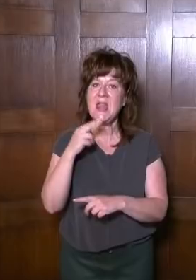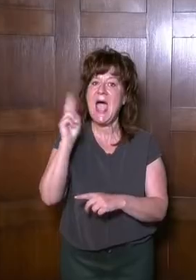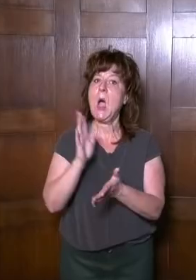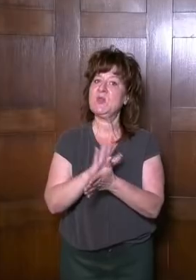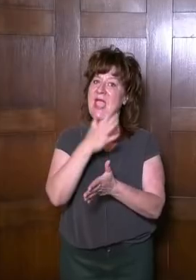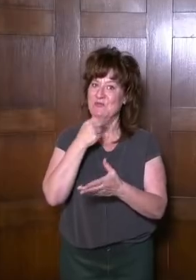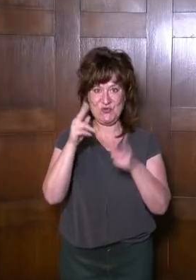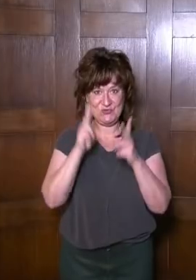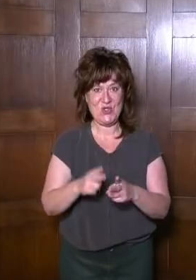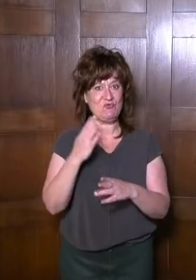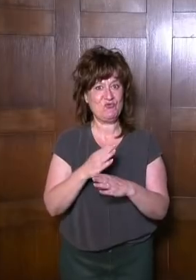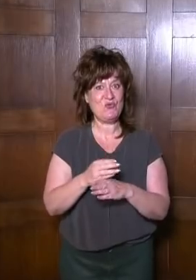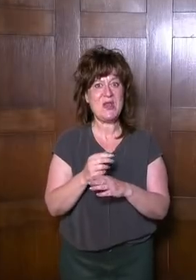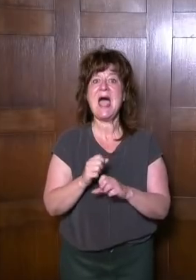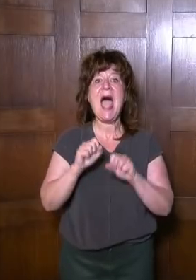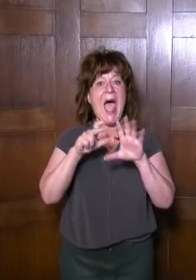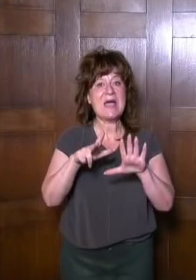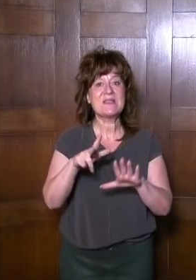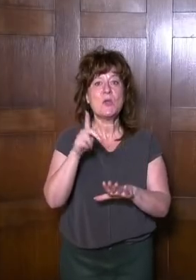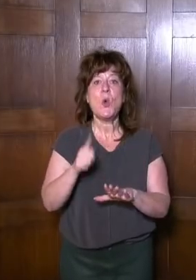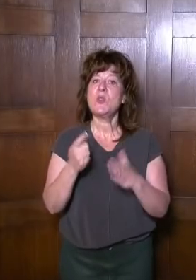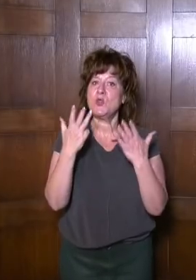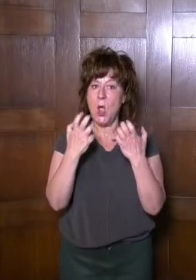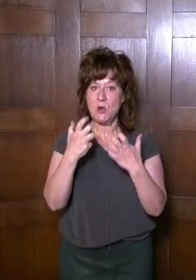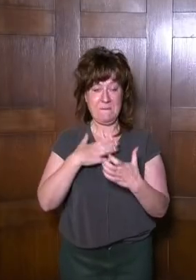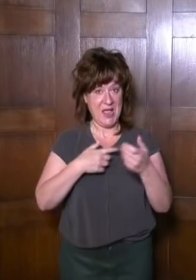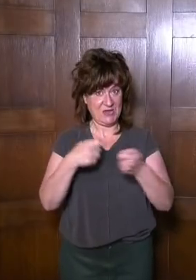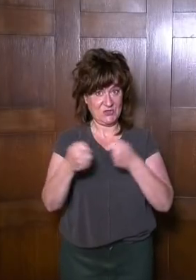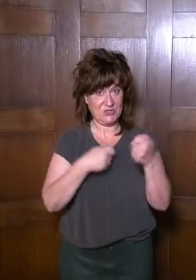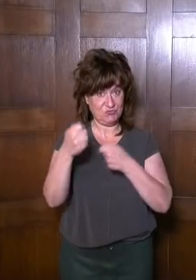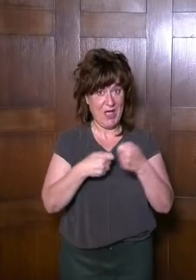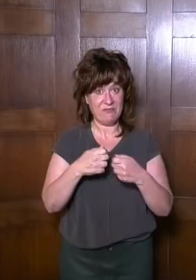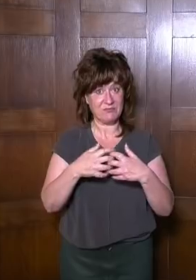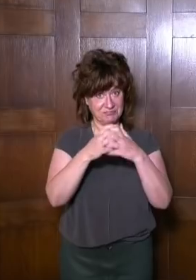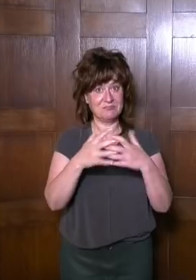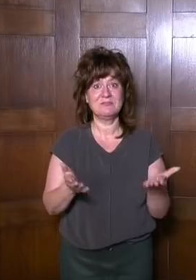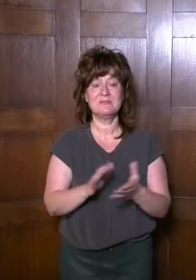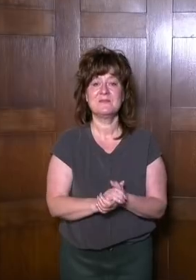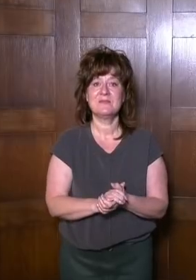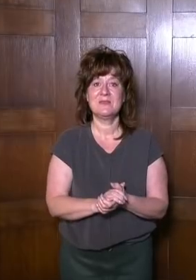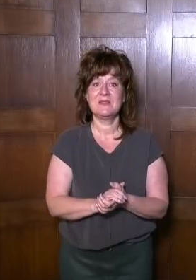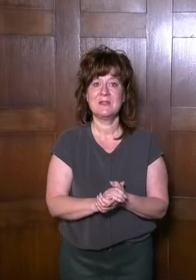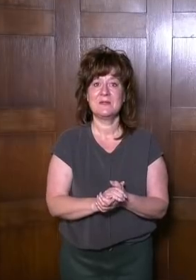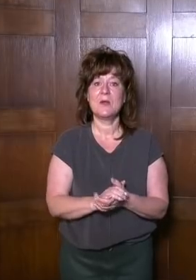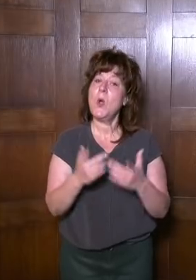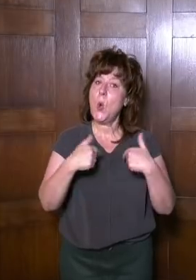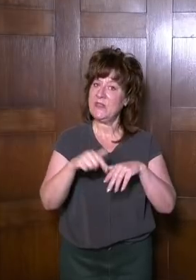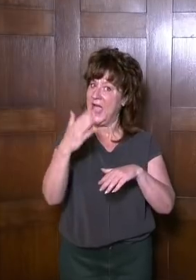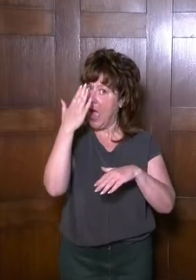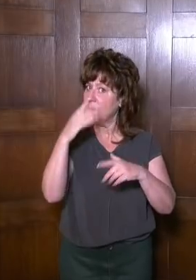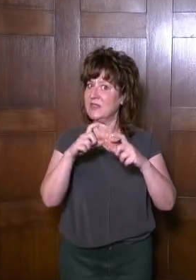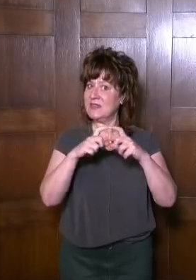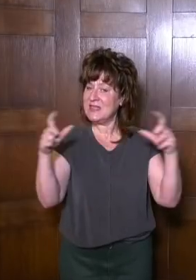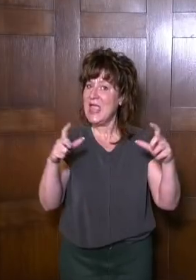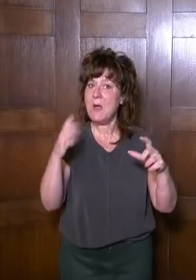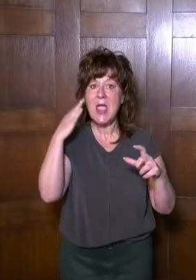Stadt. Seit 1899 gibt es unser Geschäft und unser Hauptthema sind eigentlich